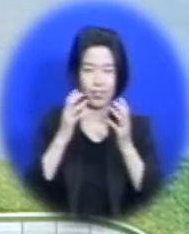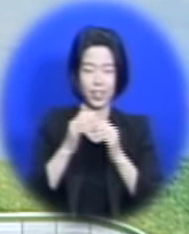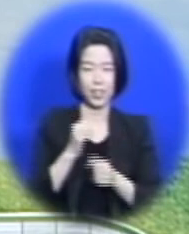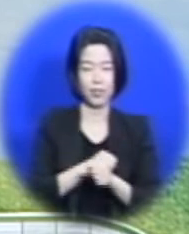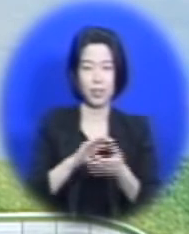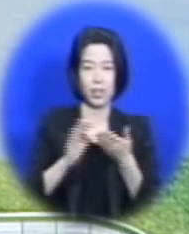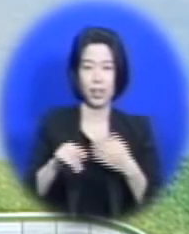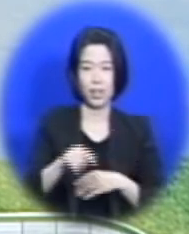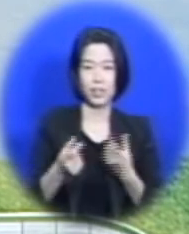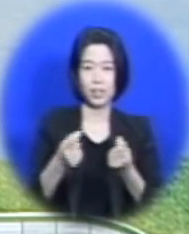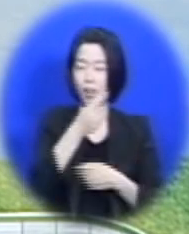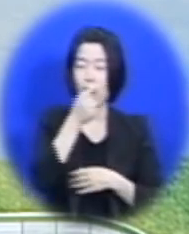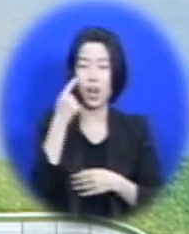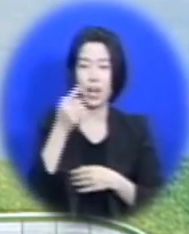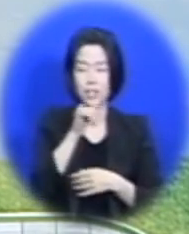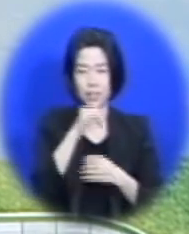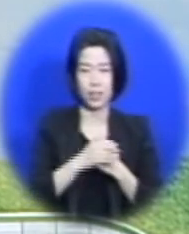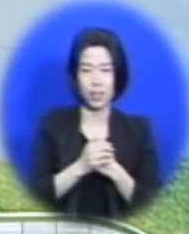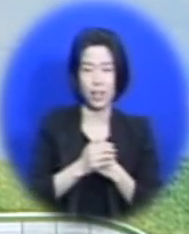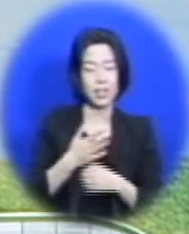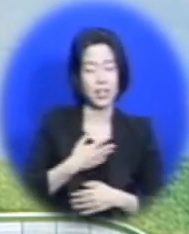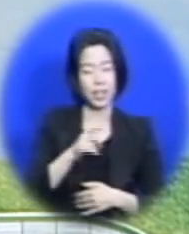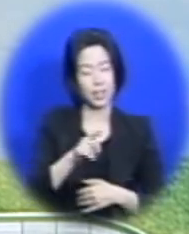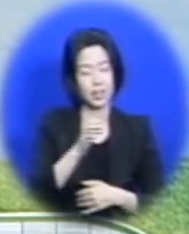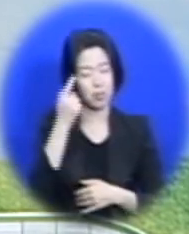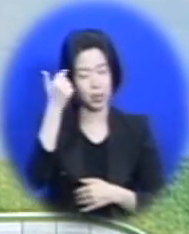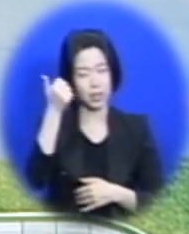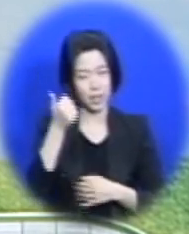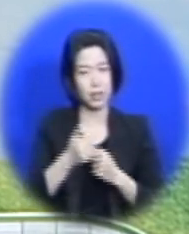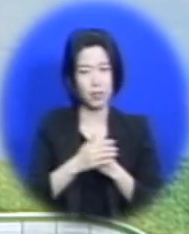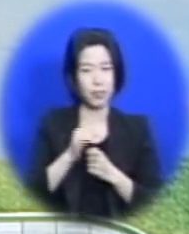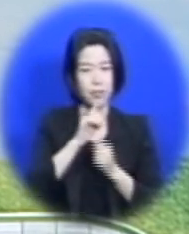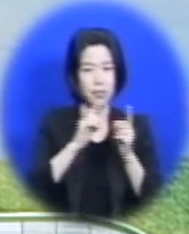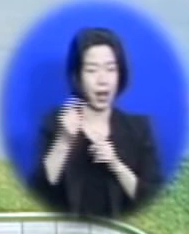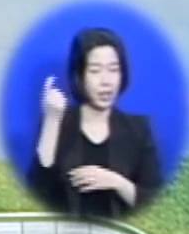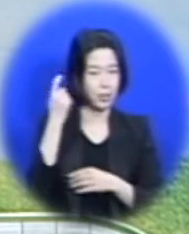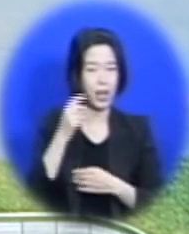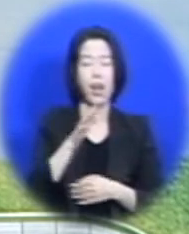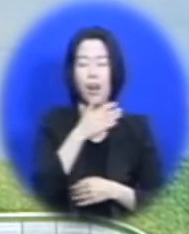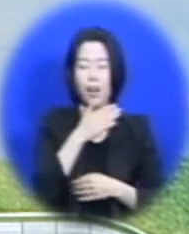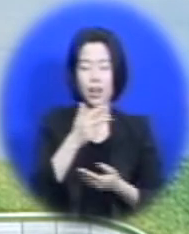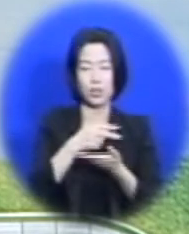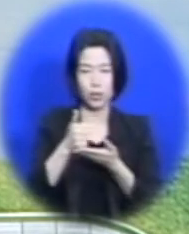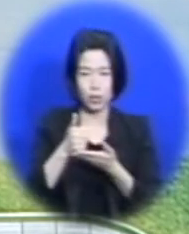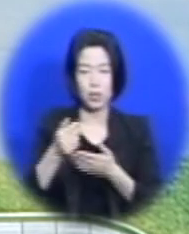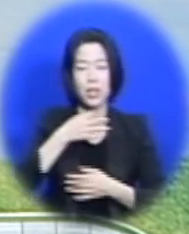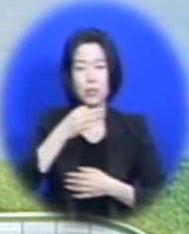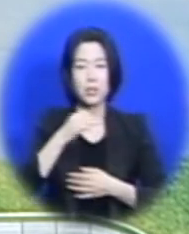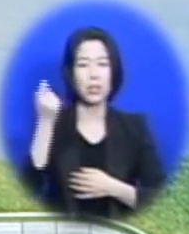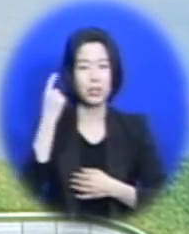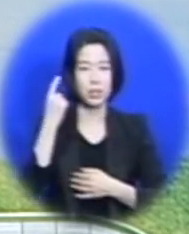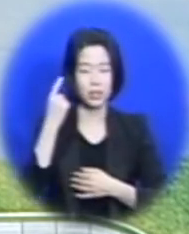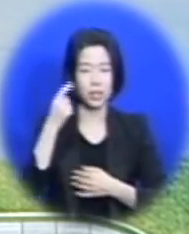뭐 그런 간증을 하시더라고요. 제가 그 목사님의 이야기를 들으면서 아, 이 목사님이 주님의 인도를 받는 철저한 훈련이 되신